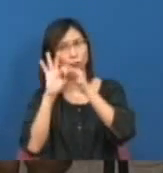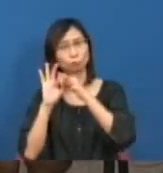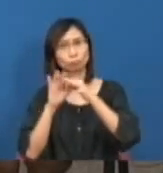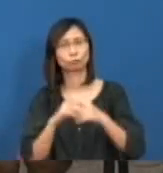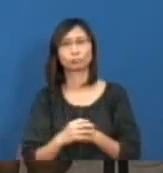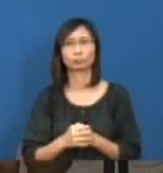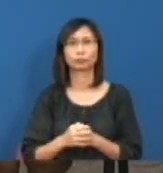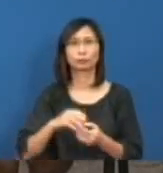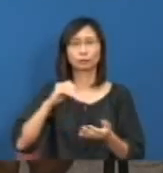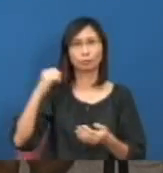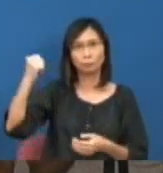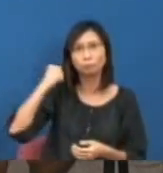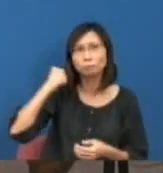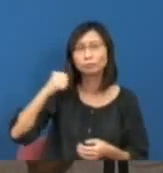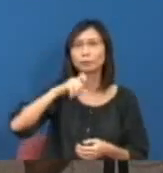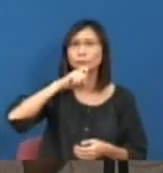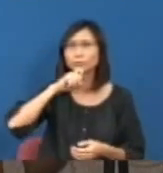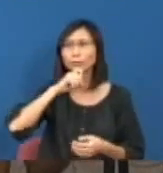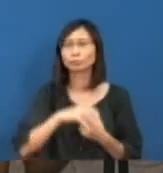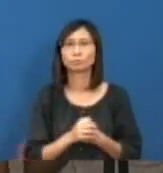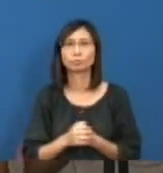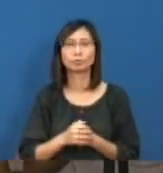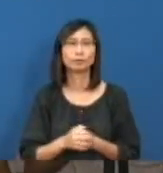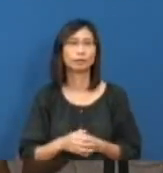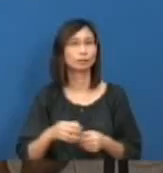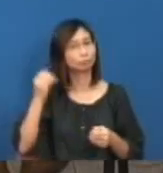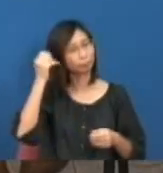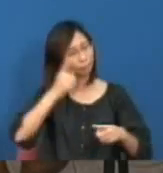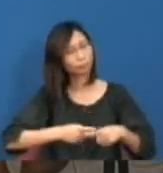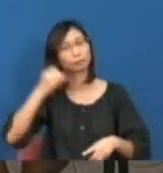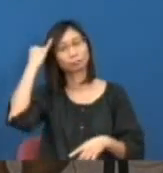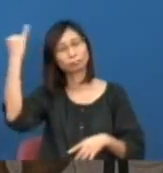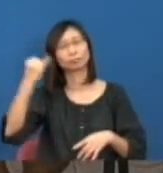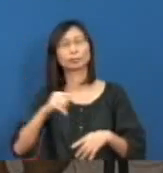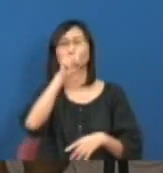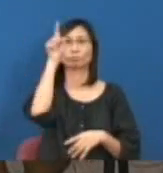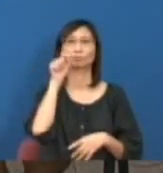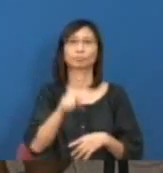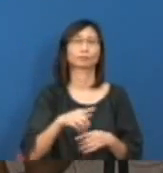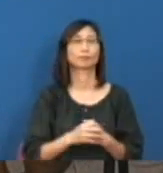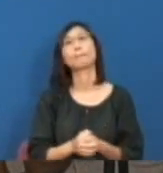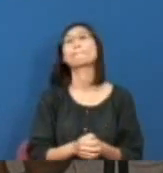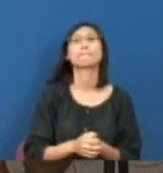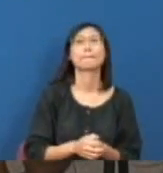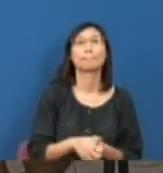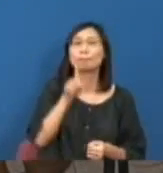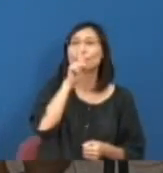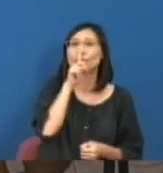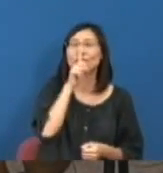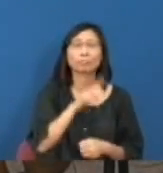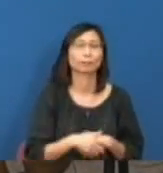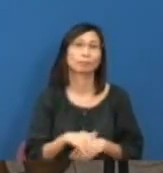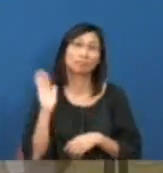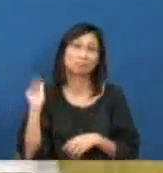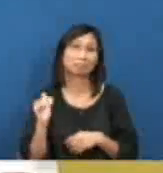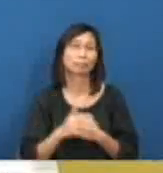呢、這個就係 完全都 get 唔到個 point 係乜嘢咁樣，真係係 咪啊？即係唔使講，即係跟至於話。佢